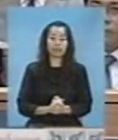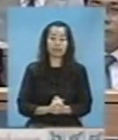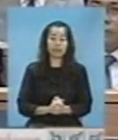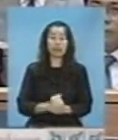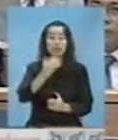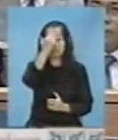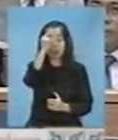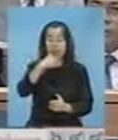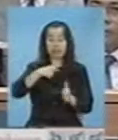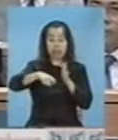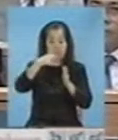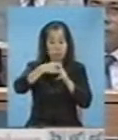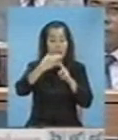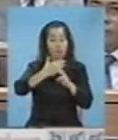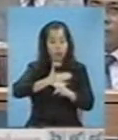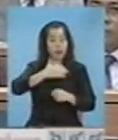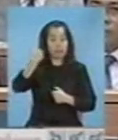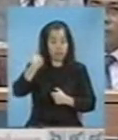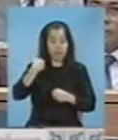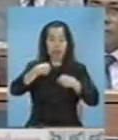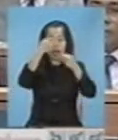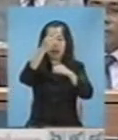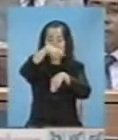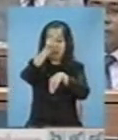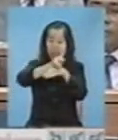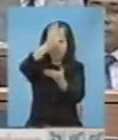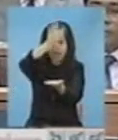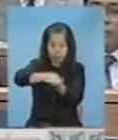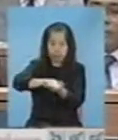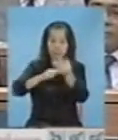างน้อยกระผมมีเหตุผลที่ต้องการให้ท่านประธานบันทึกไว้3ประการ